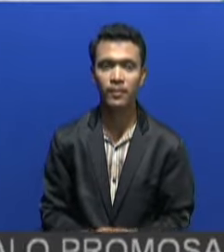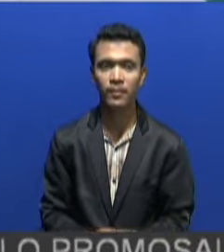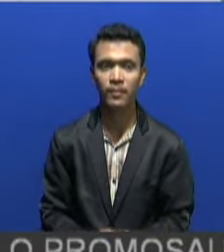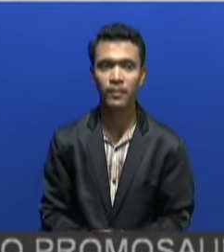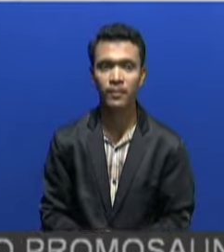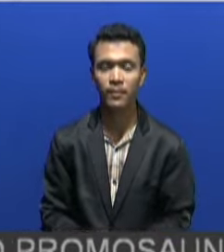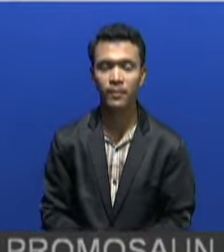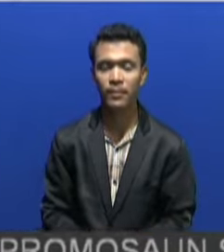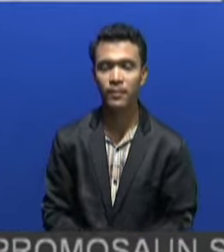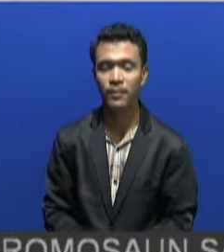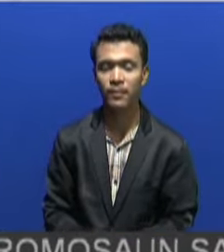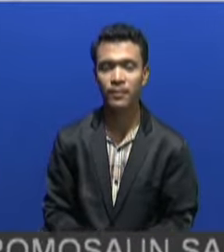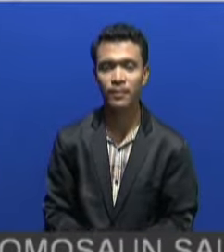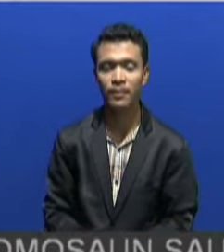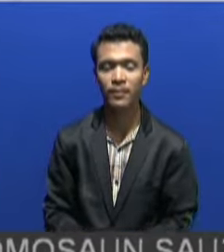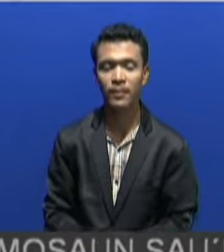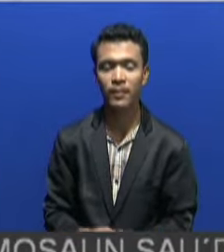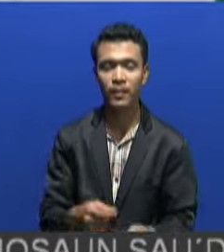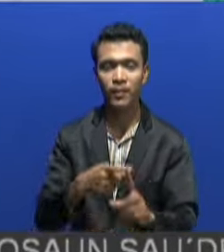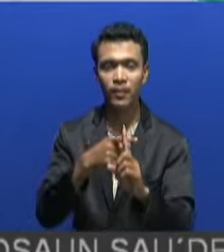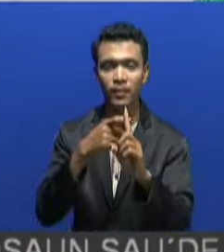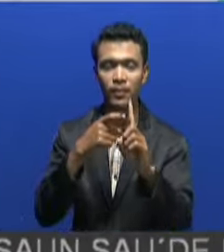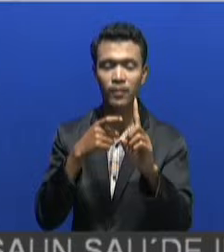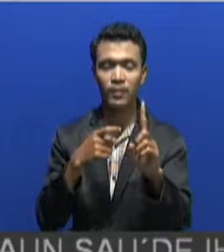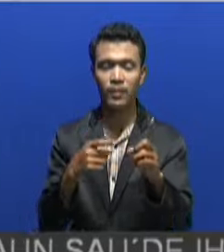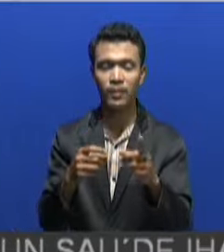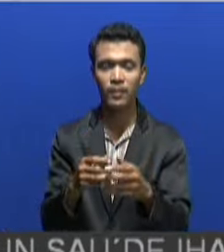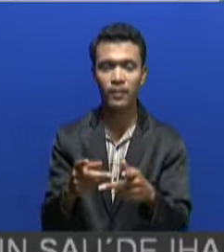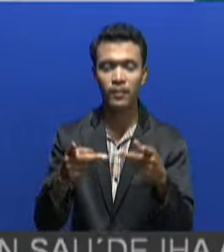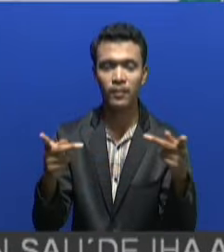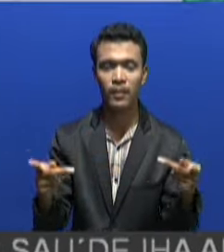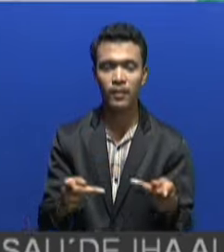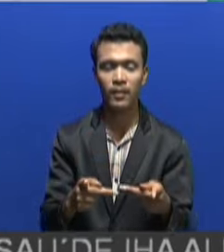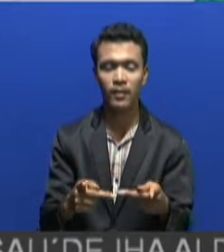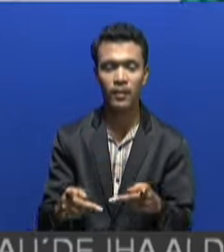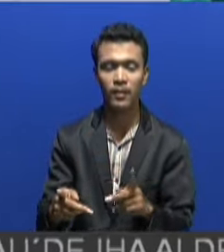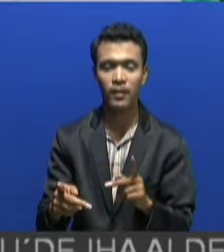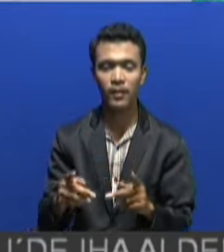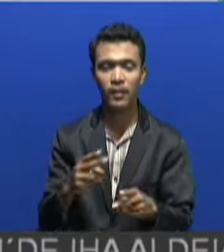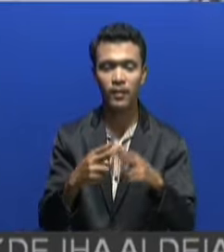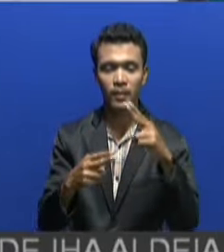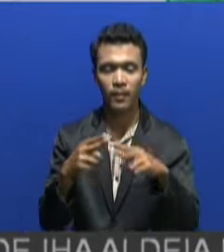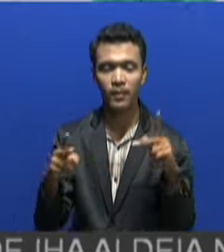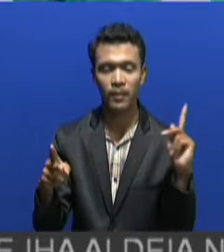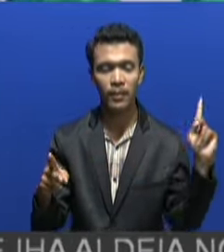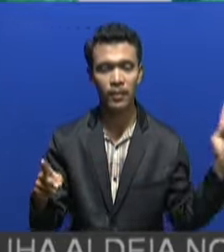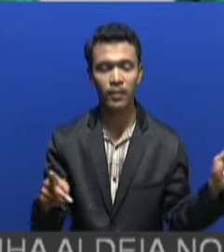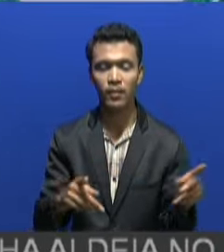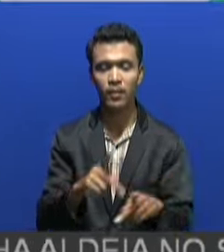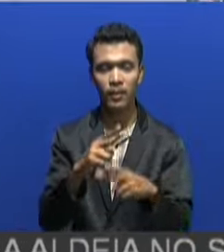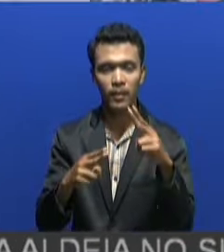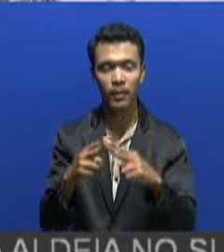bene beker ke? Korea ita usi be asa usai usi awas habi ni ya, ne ita hari limang karuk deh. Limang los entam be kompanya Nelses ni yang